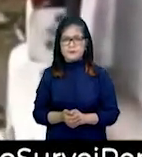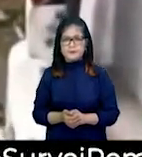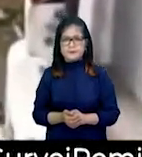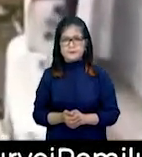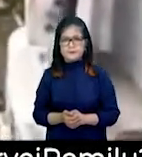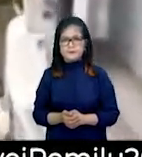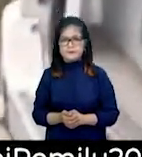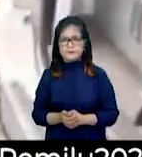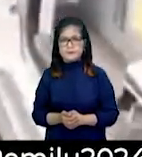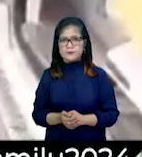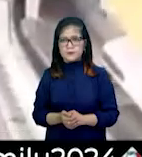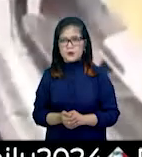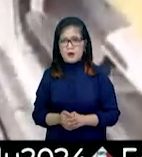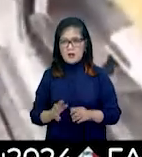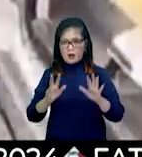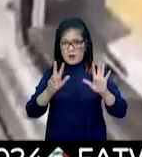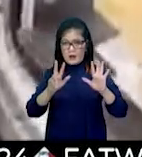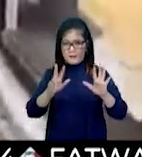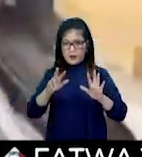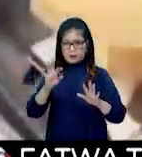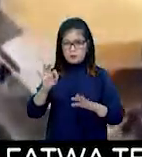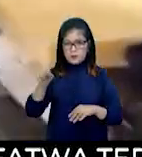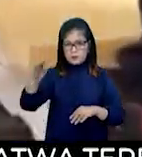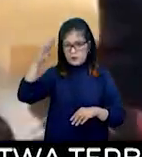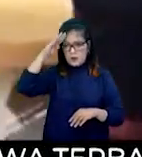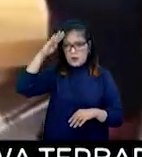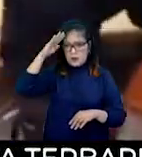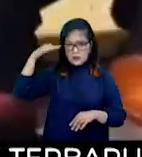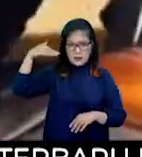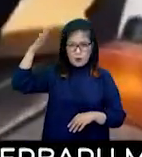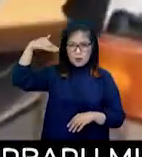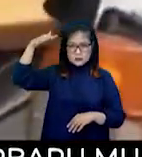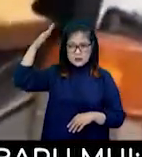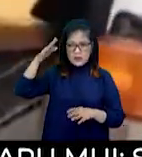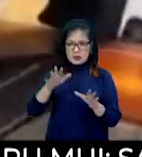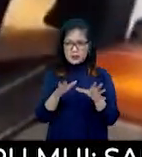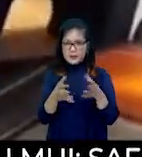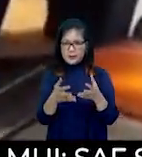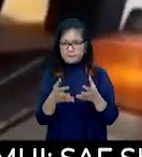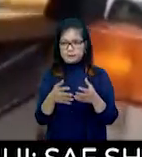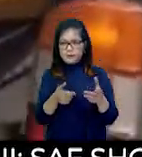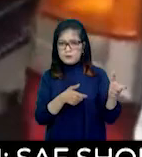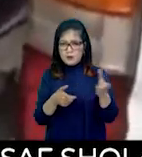Global pria dewasa termasuk sejumlah Petugas pemadam kebakaran bersama-sama mengangkat tinggi